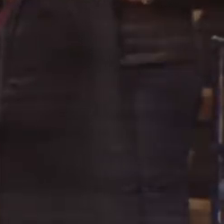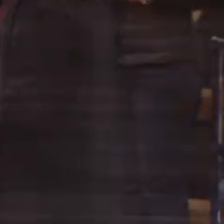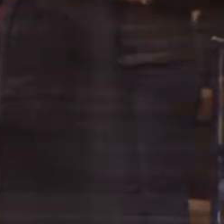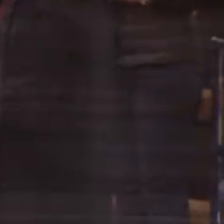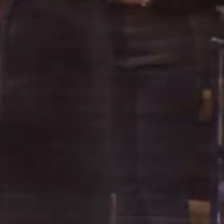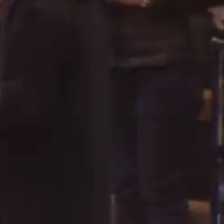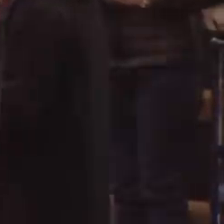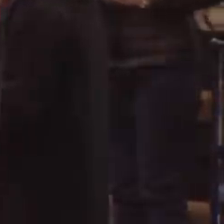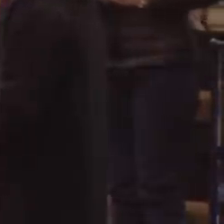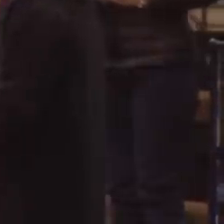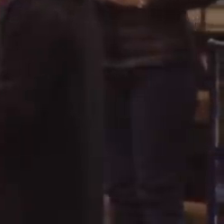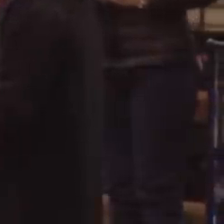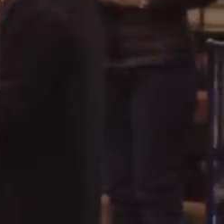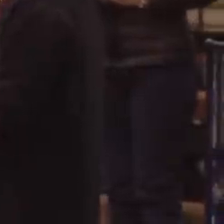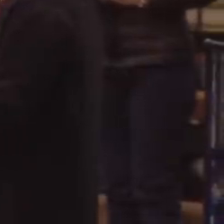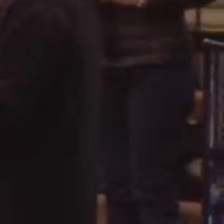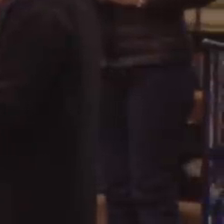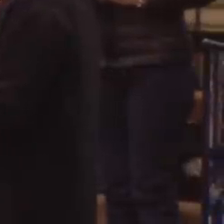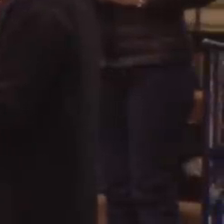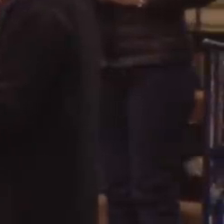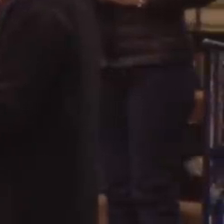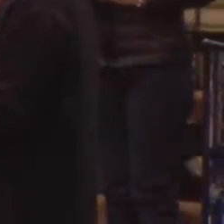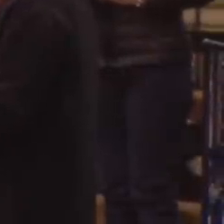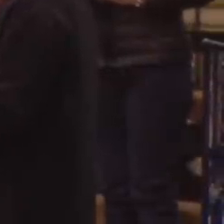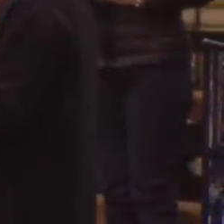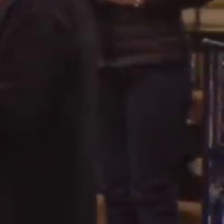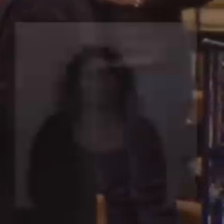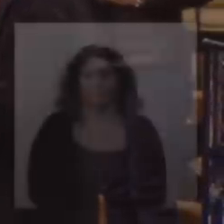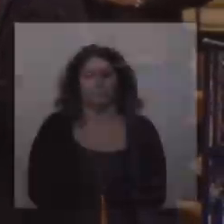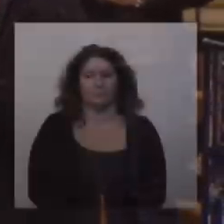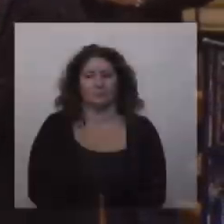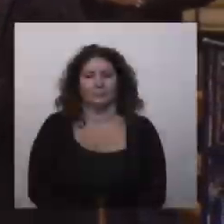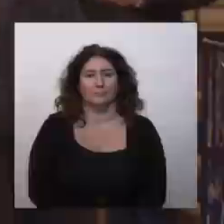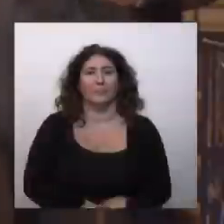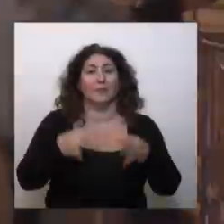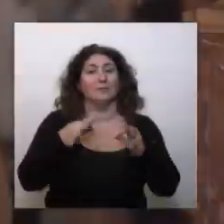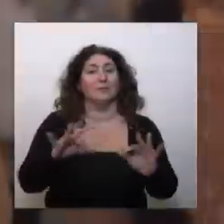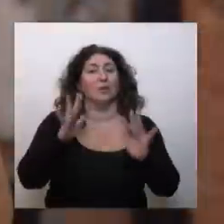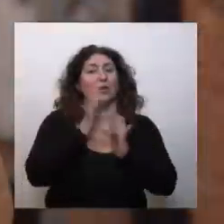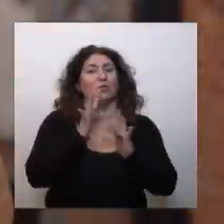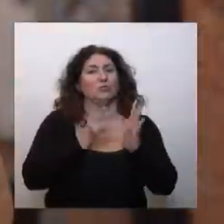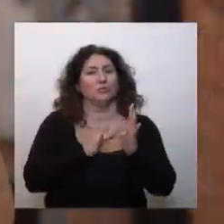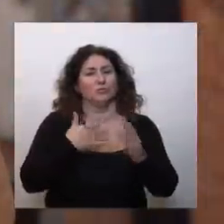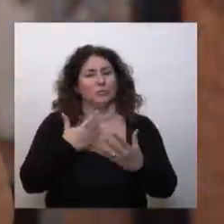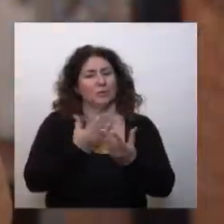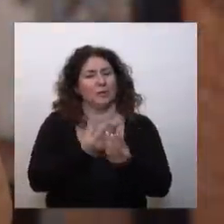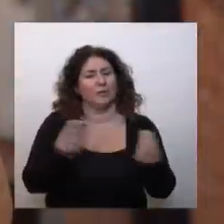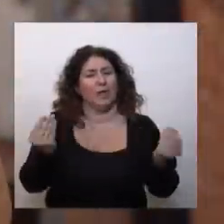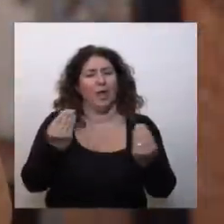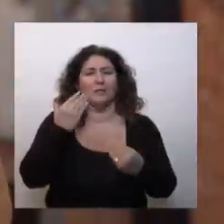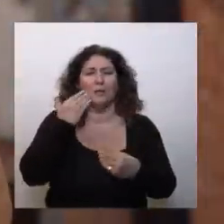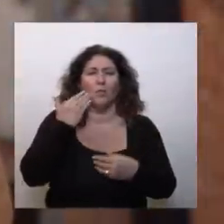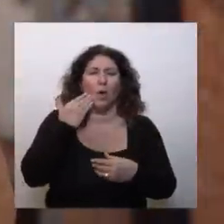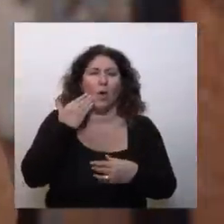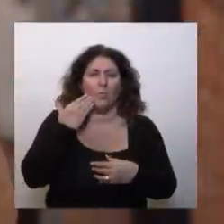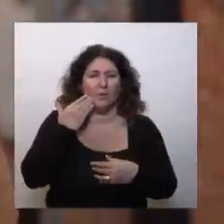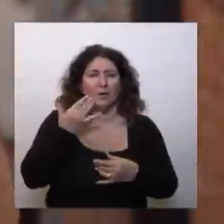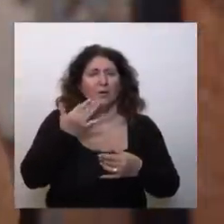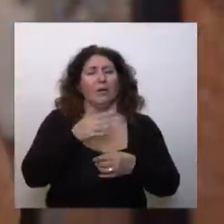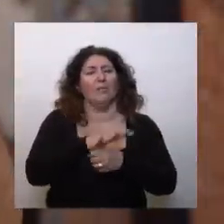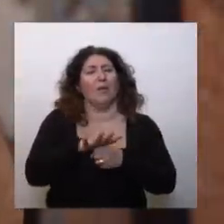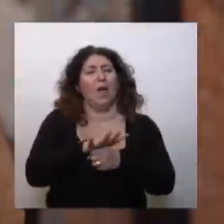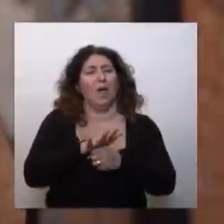Signore Gesù, quanti tanti giovani e padri di famiglia soffrono per la mancanza di lavoro e viene meno la fiducia,